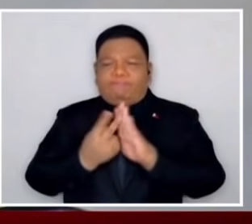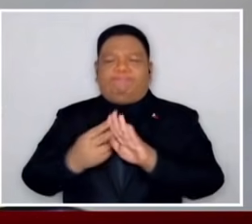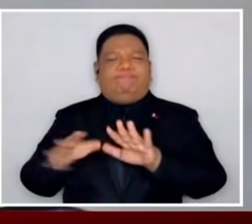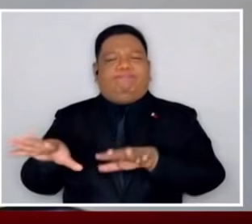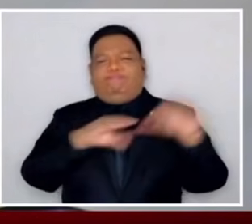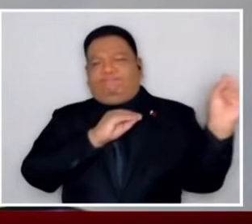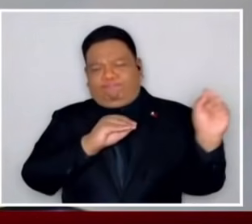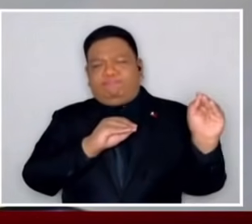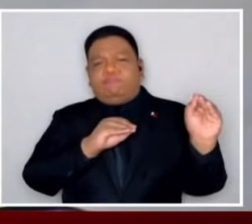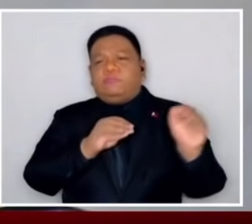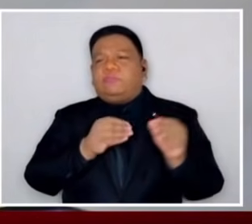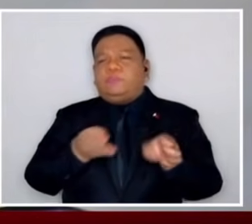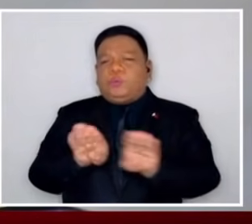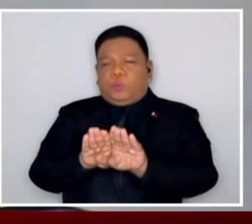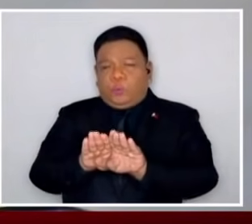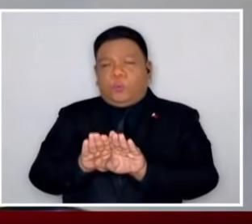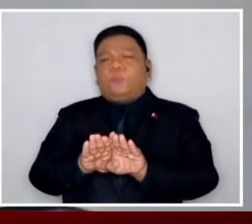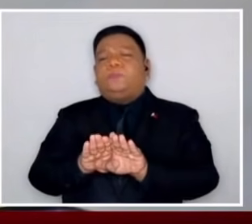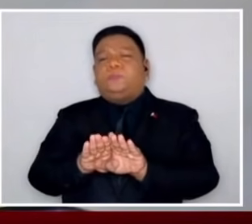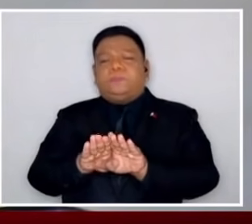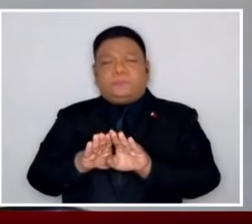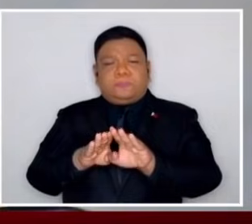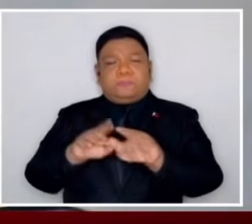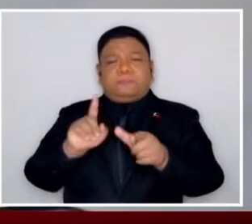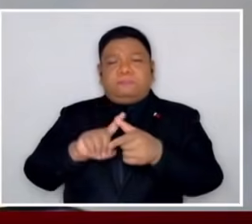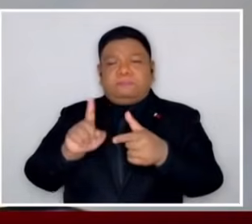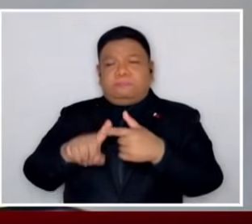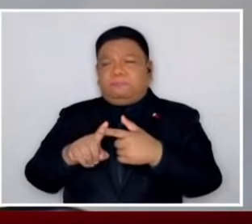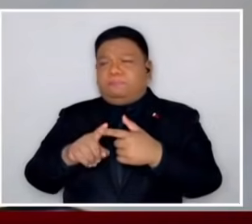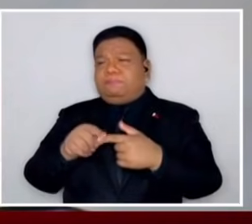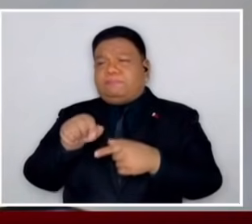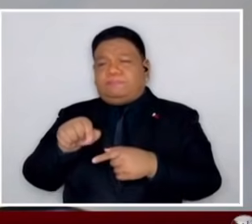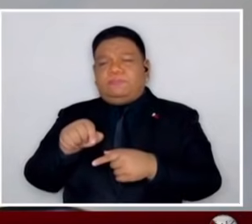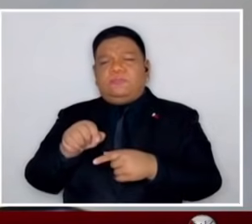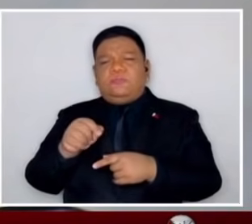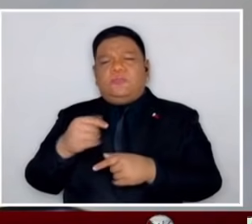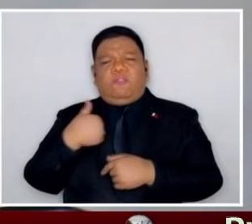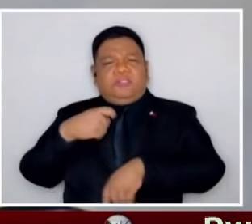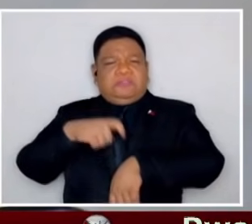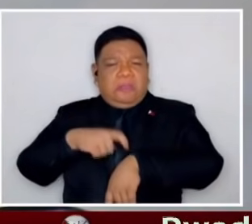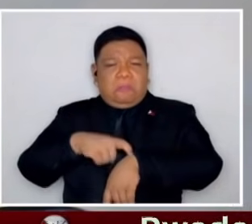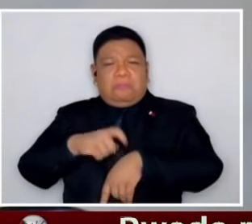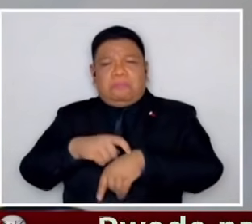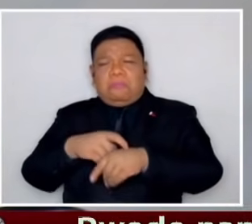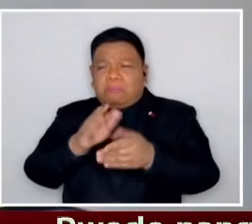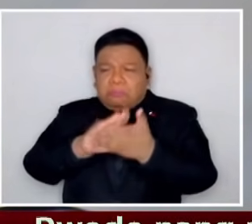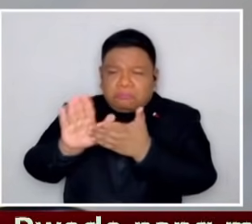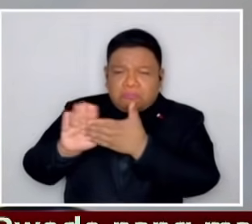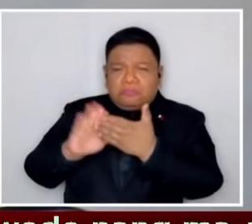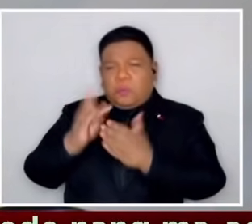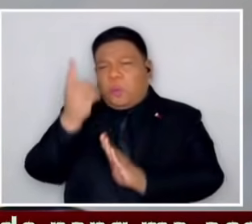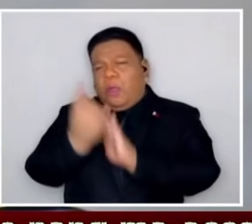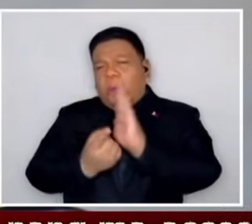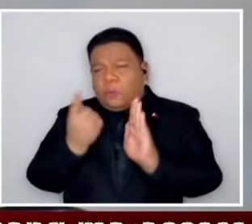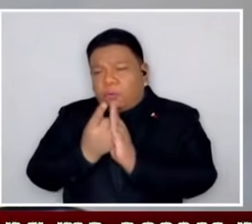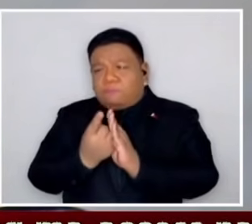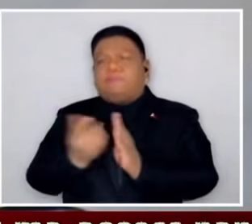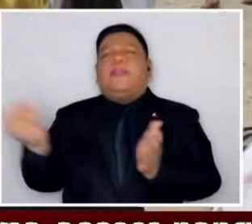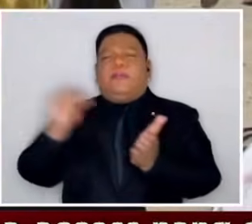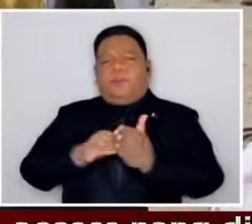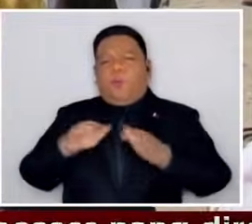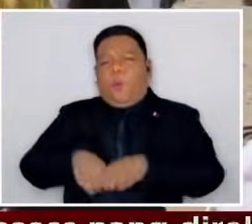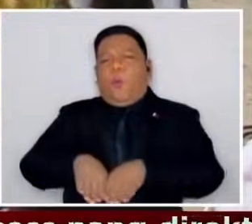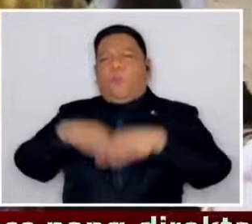We will be asking them to leave, and then we will be given time to prepare again the area for 1 hour. And then we're ready to accept another